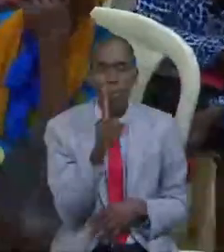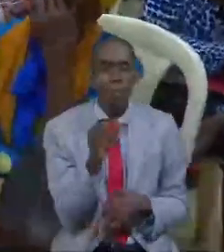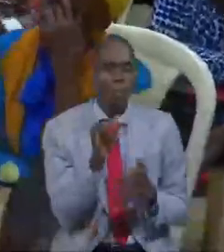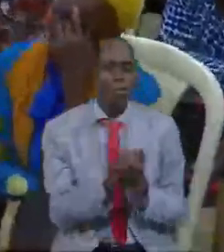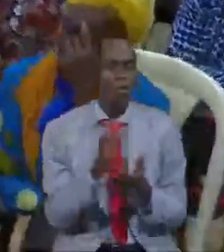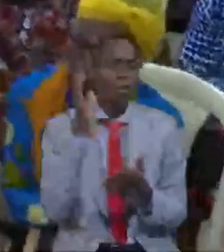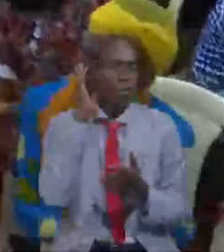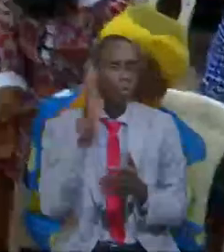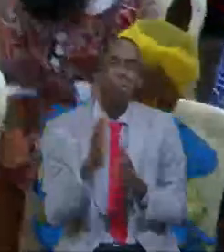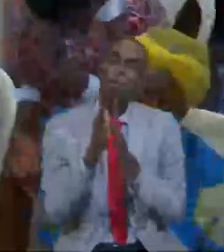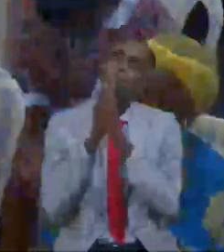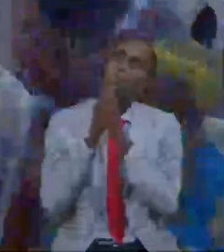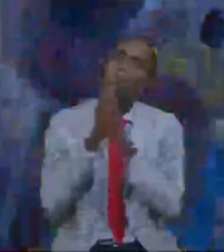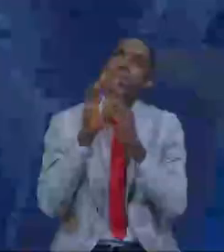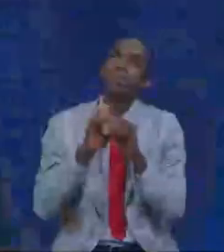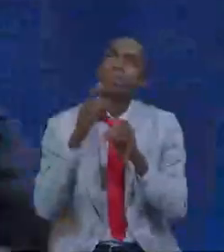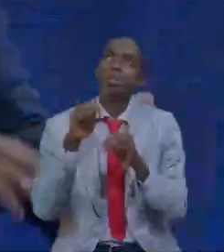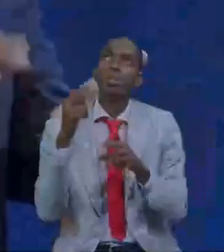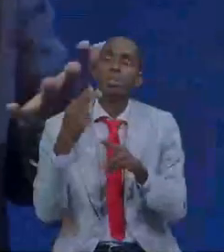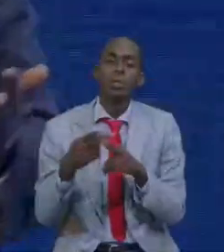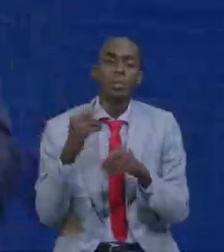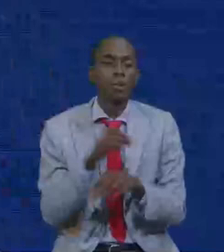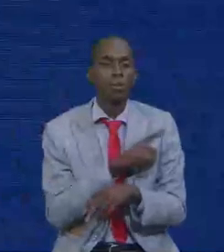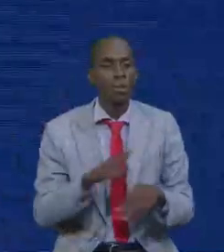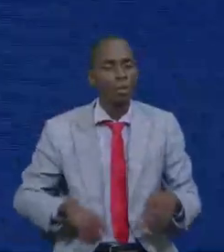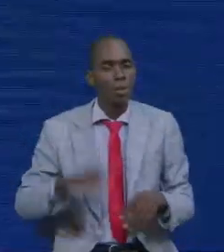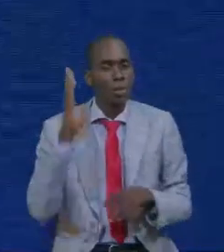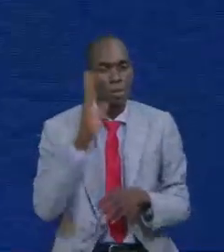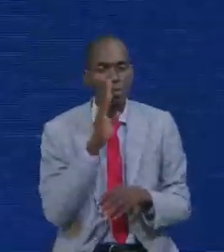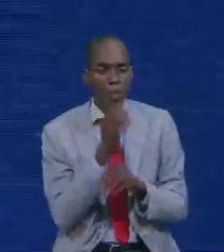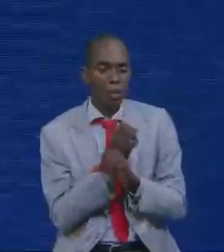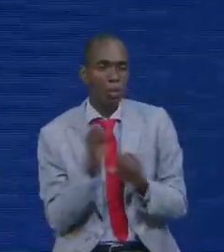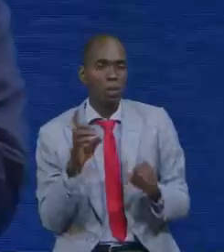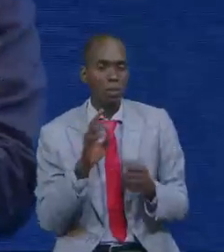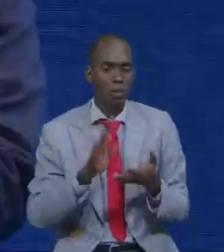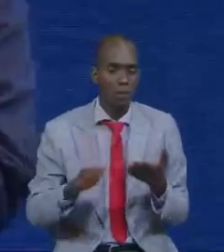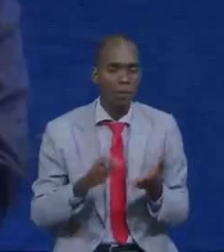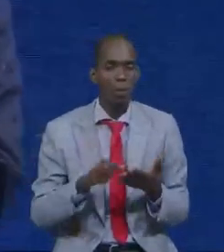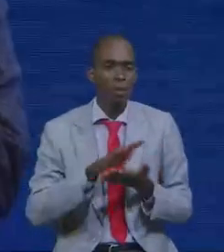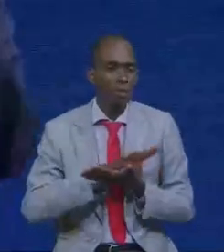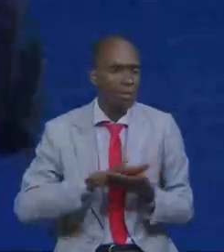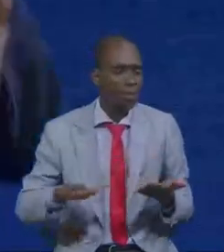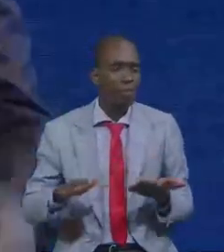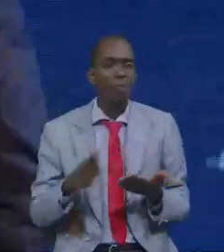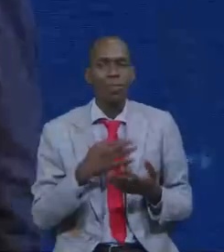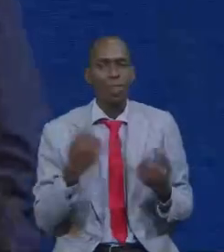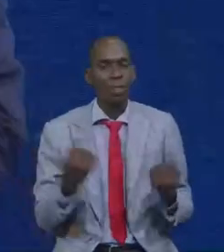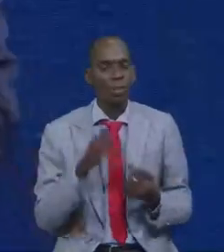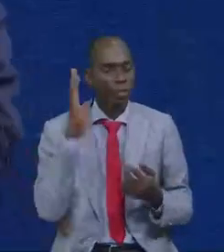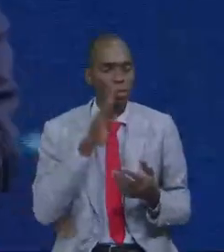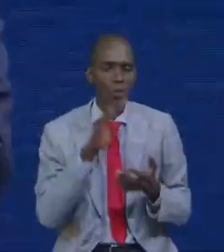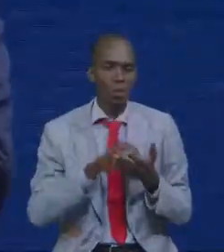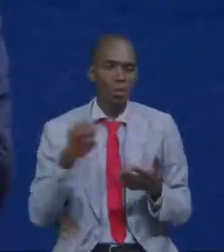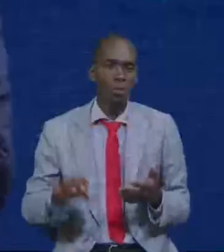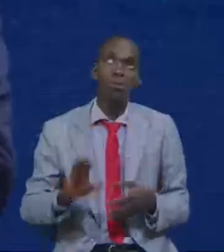nom du Seigneur sera sauvé, pardonné, purifié et les péchés seront pardonnés. Lève cette